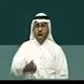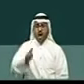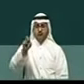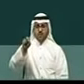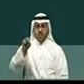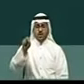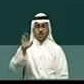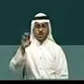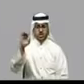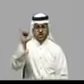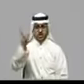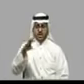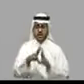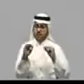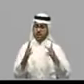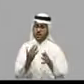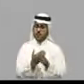جمال خاشقجي.